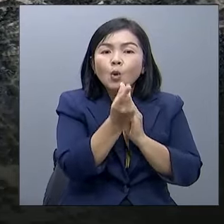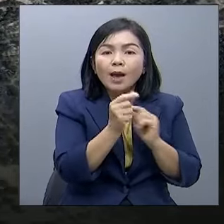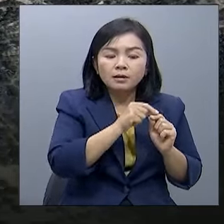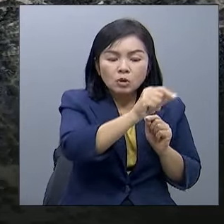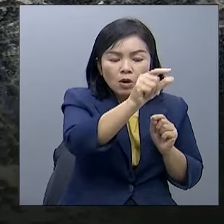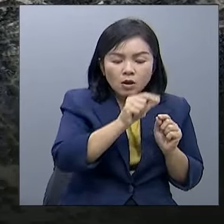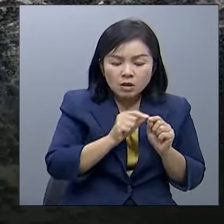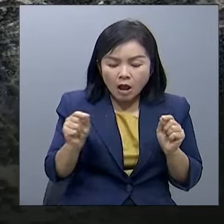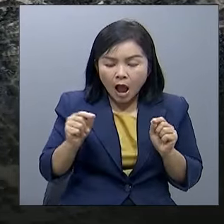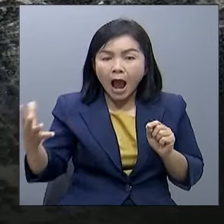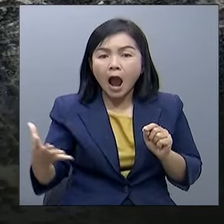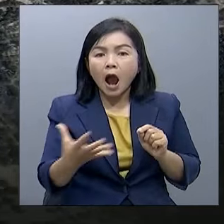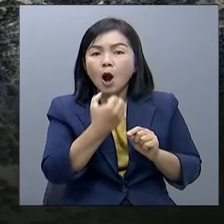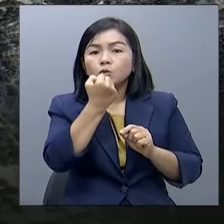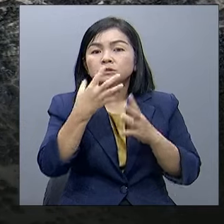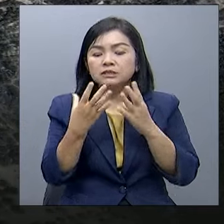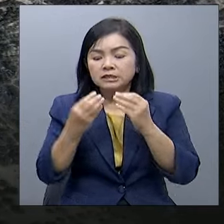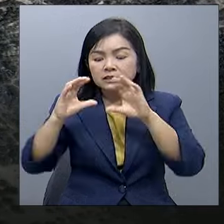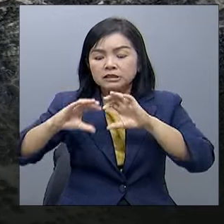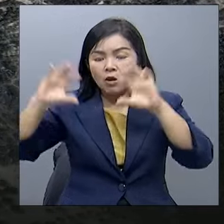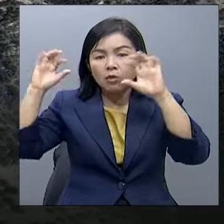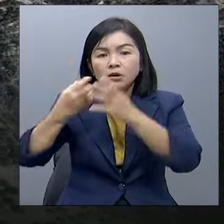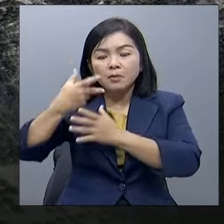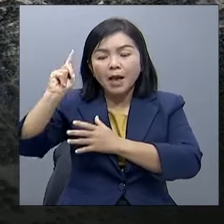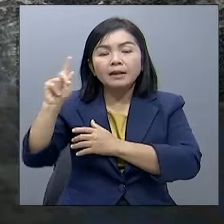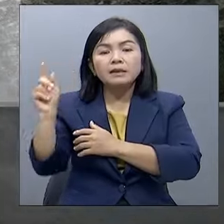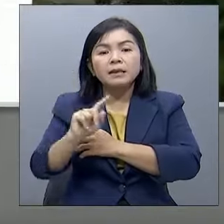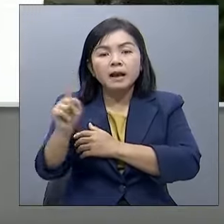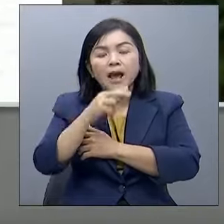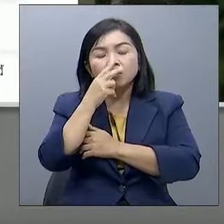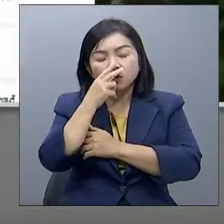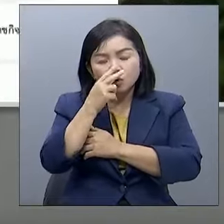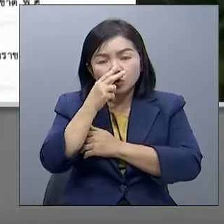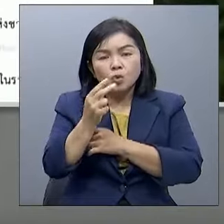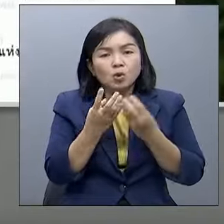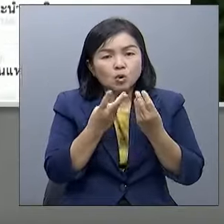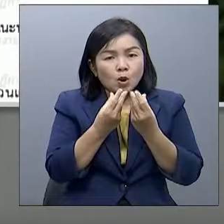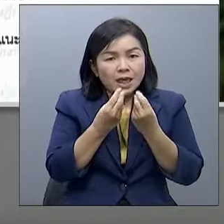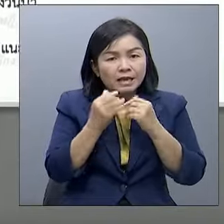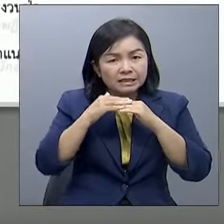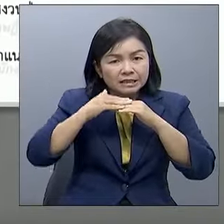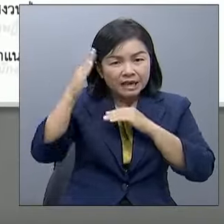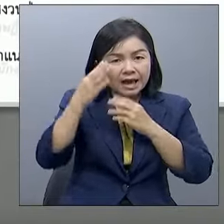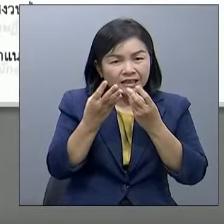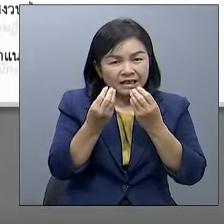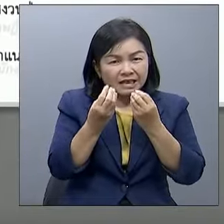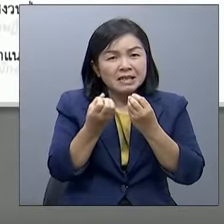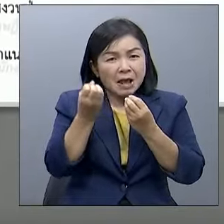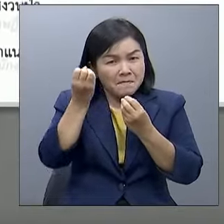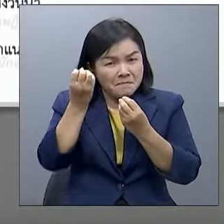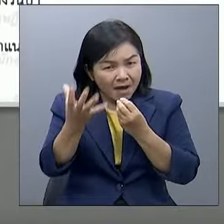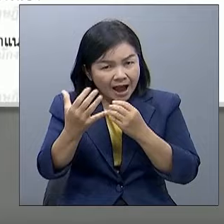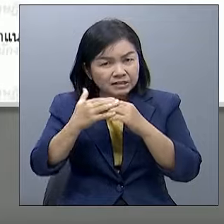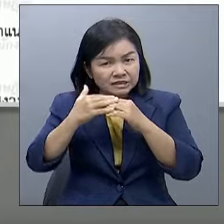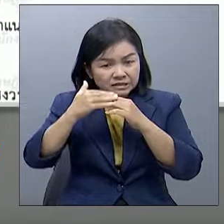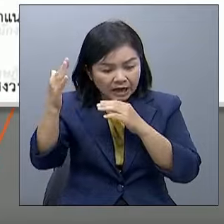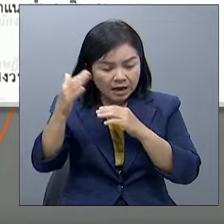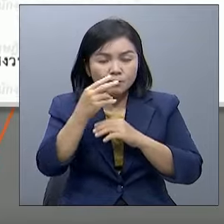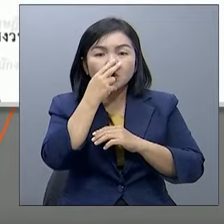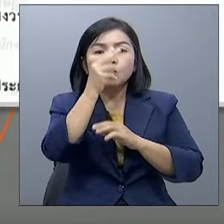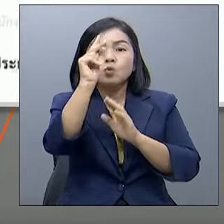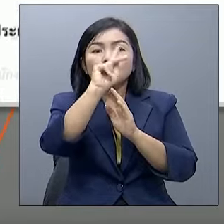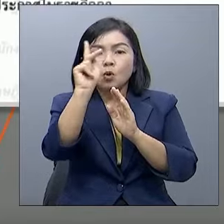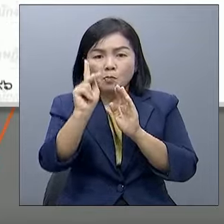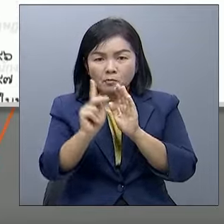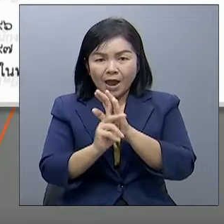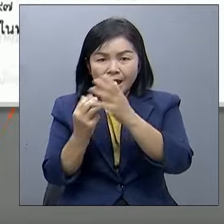กพื้นที่ป่าสงวนแห่งชาติหรือไม่ค่ะซึ่งตัวเลขที่เกินมันมีความสำคัญค่ะเมื่อไปเปิดพรบป่าสงวนแห่งชา